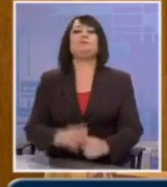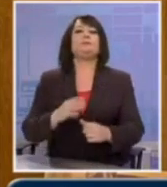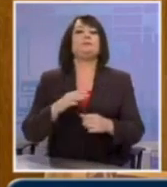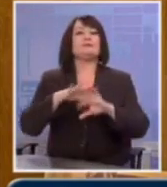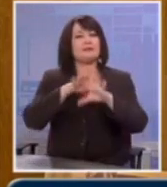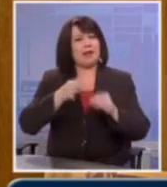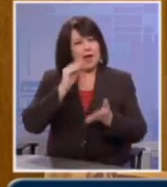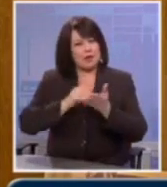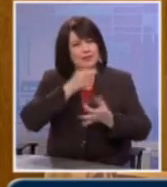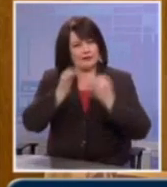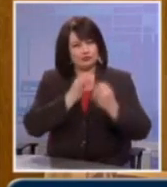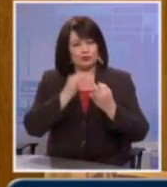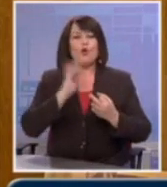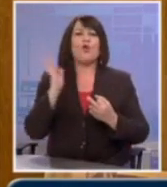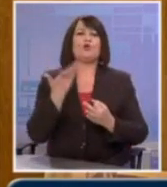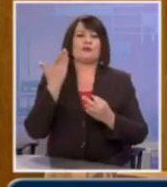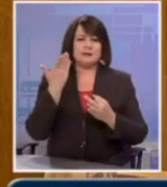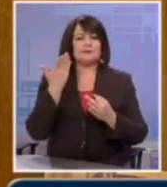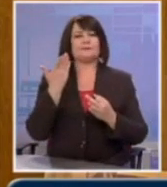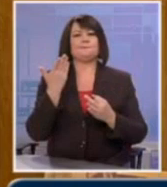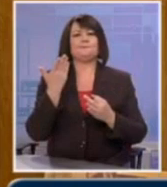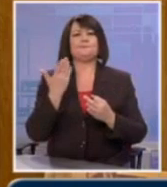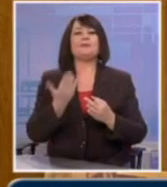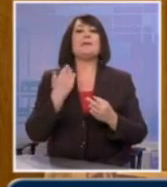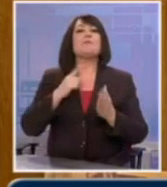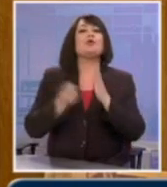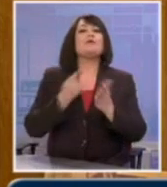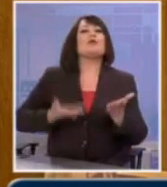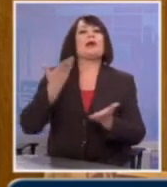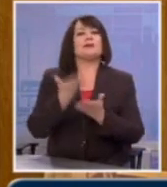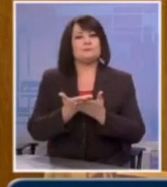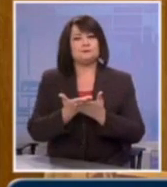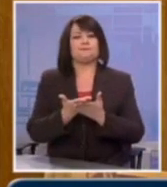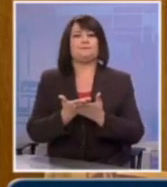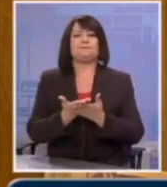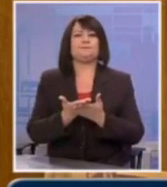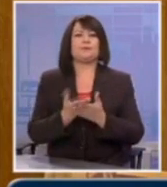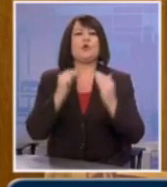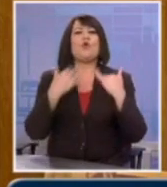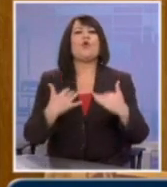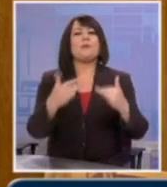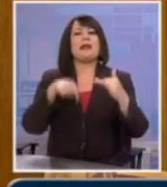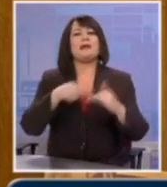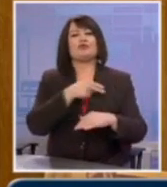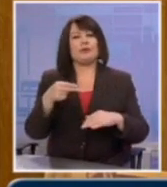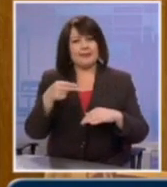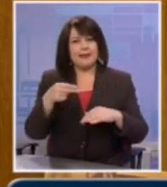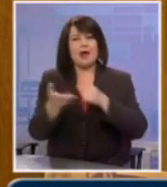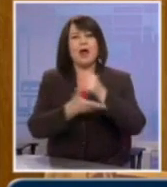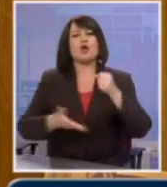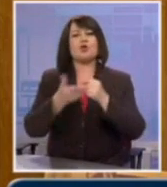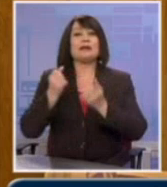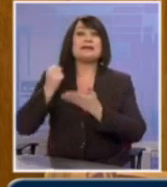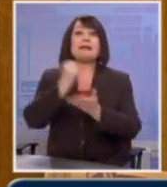και θα σας πω επίσης ότι όταν πρωτοτ ε σε συζήτηση μέσα στην ολομέλεια το θέμα των αγροτικών